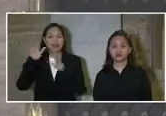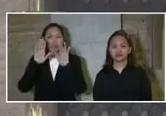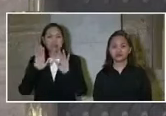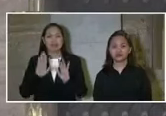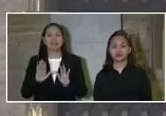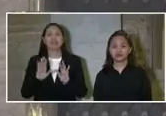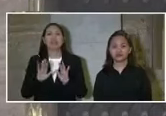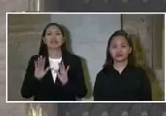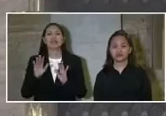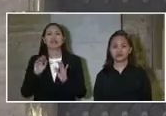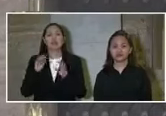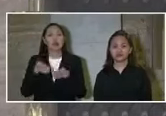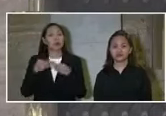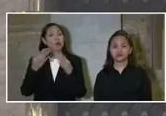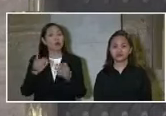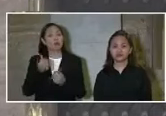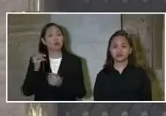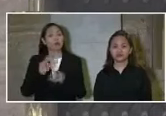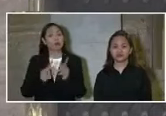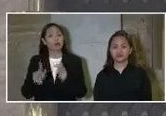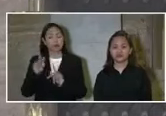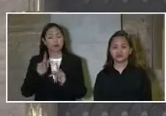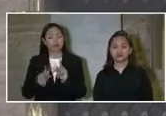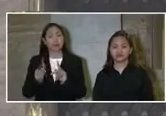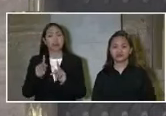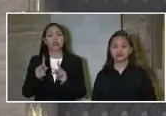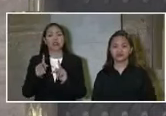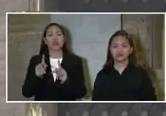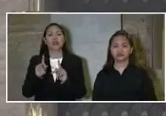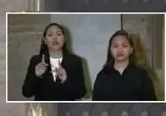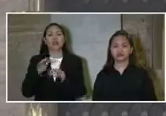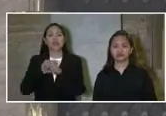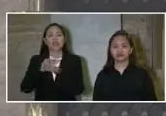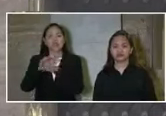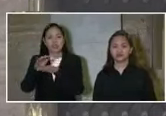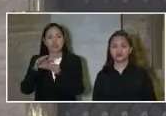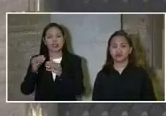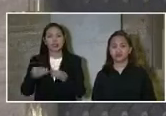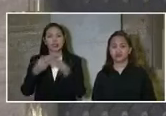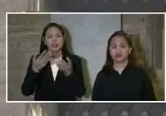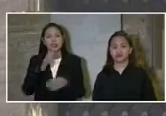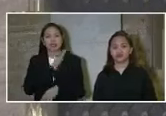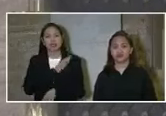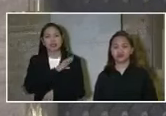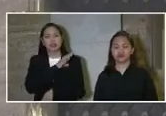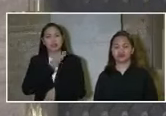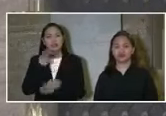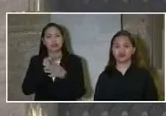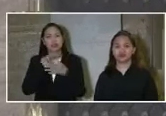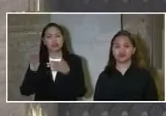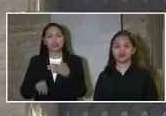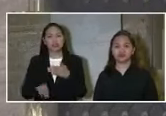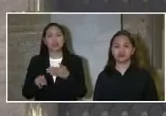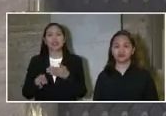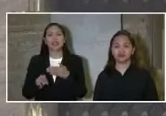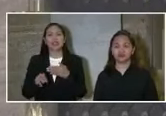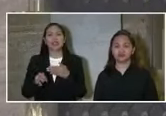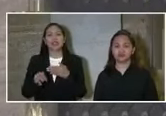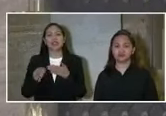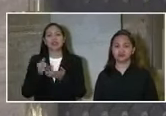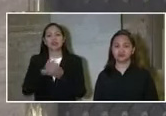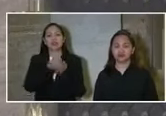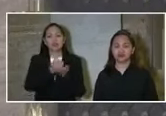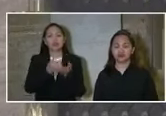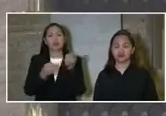Alay Kapwa collection na siya pong ibinibigay, pinapadala natin sa Caritas Manila at bilang pang-ayuda para